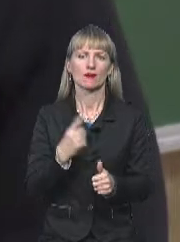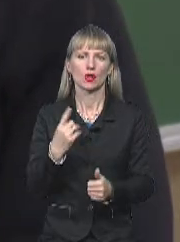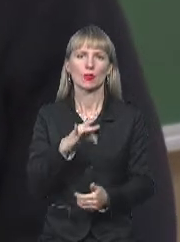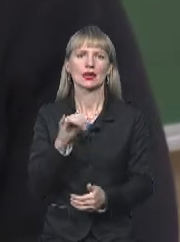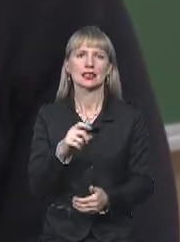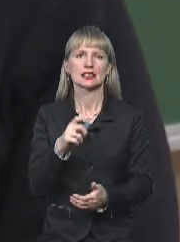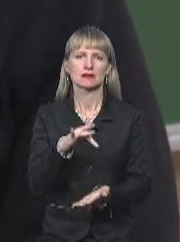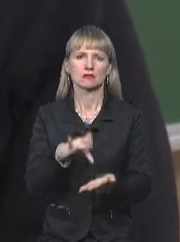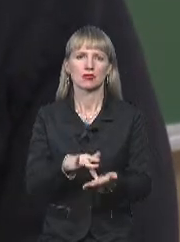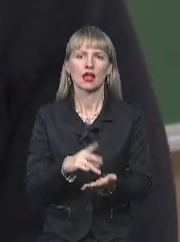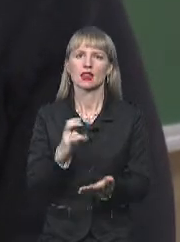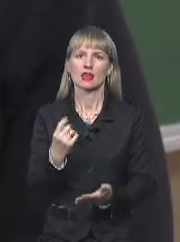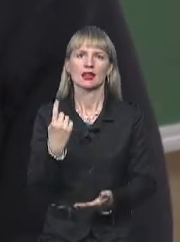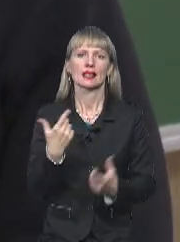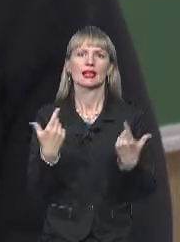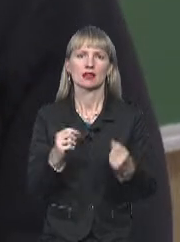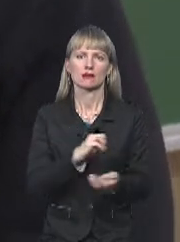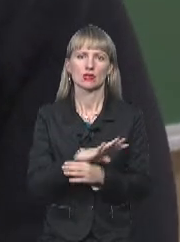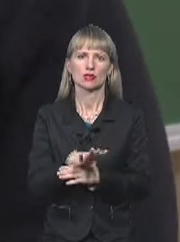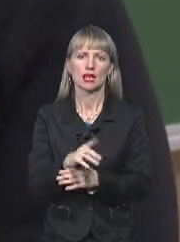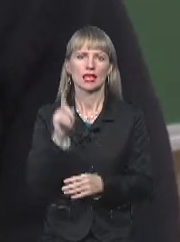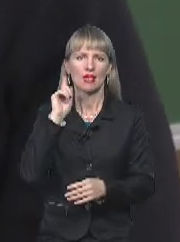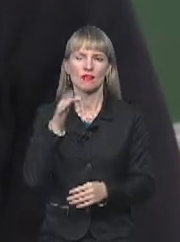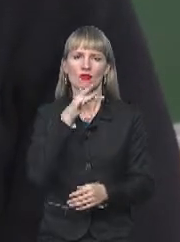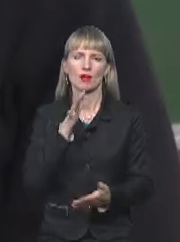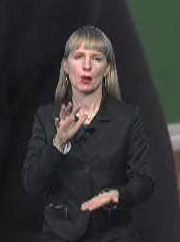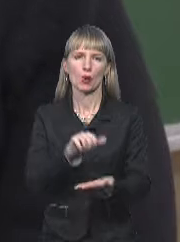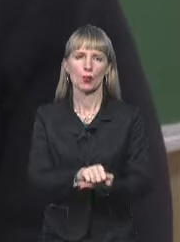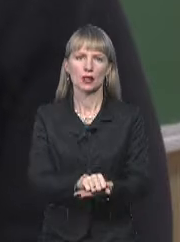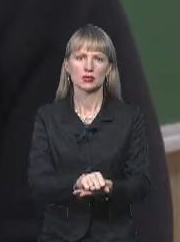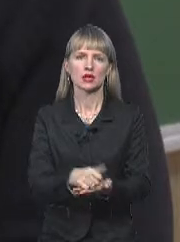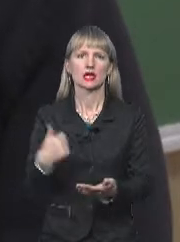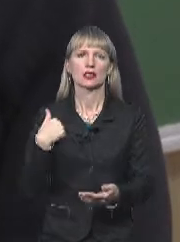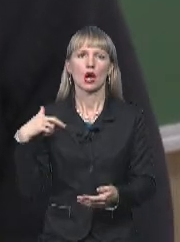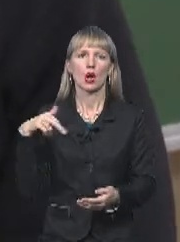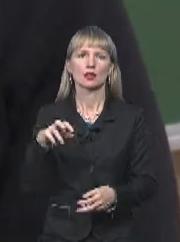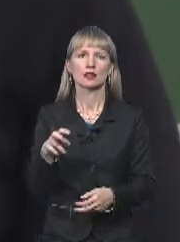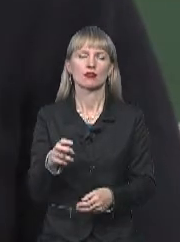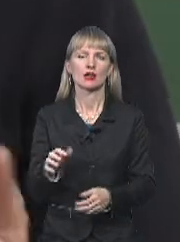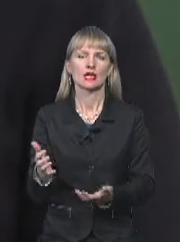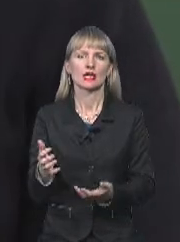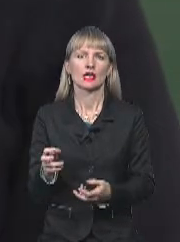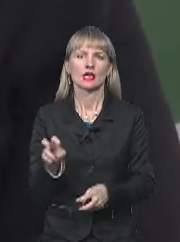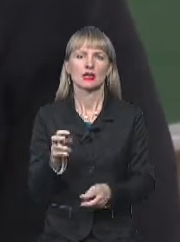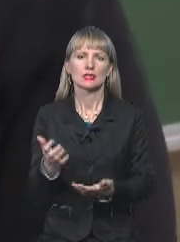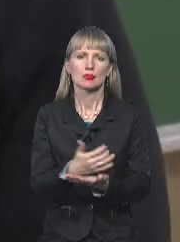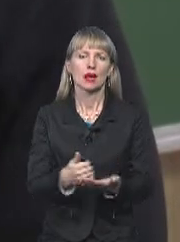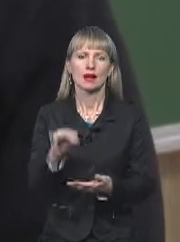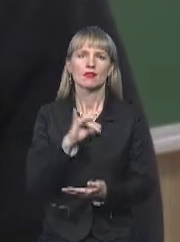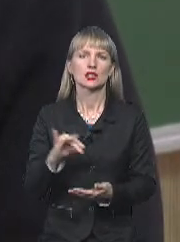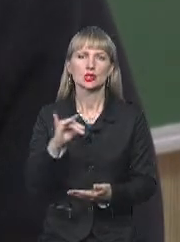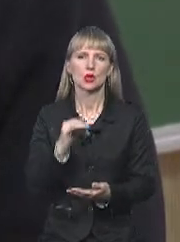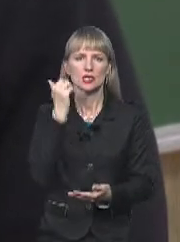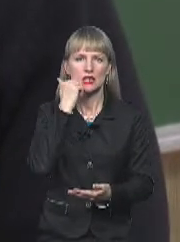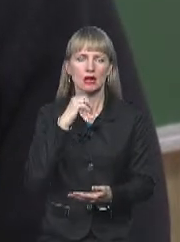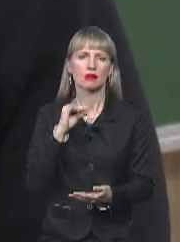не єдиному, де розстрілювали євреїв у період окупації. Я ходив, збирав у людей похилого віку історії, накопичував матеріал.